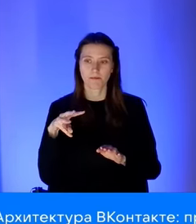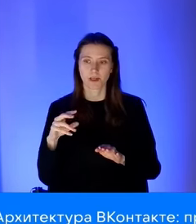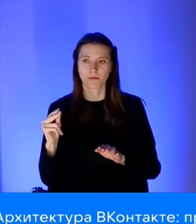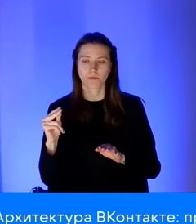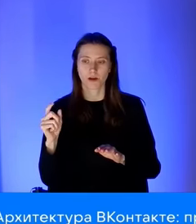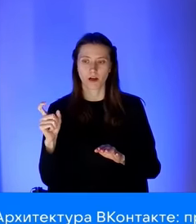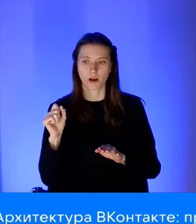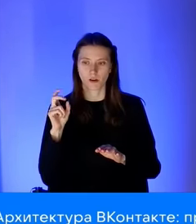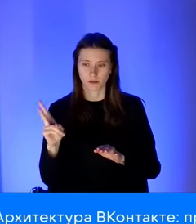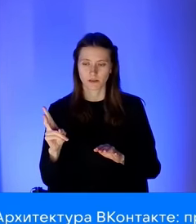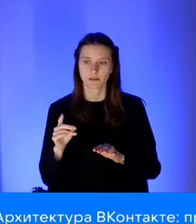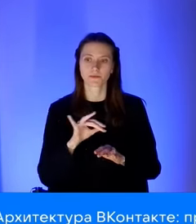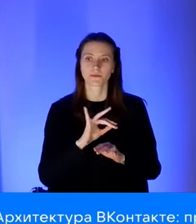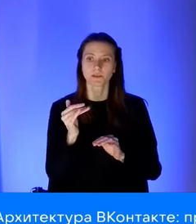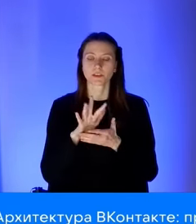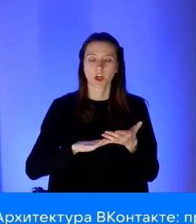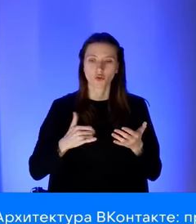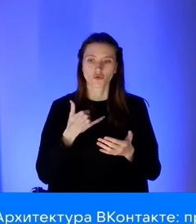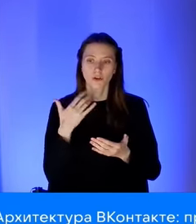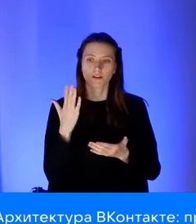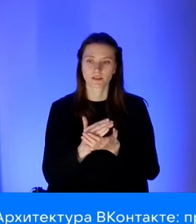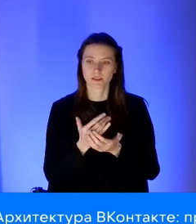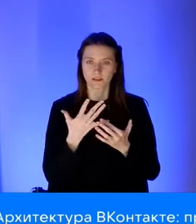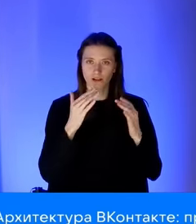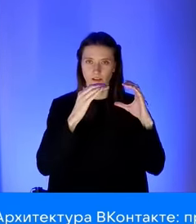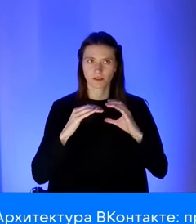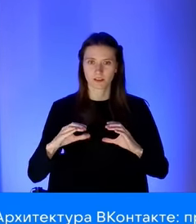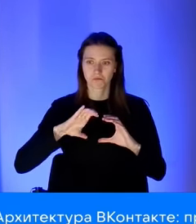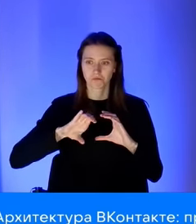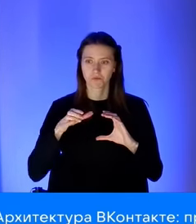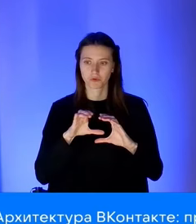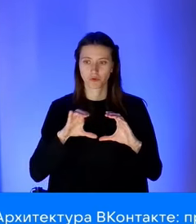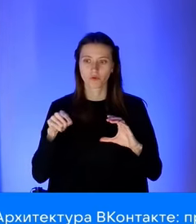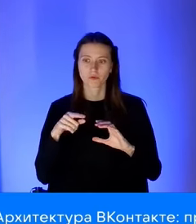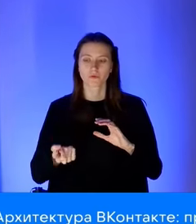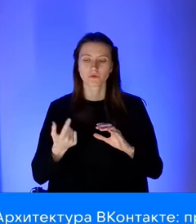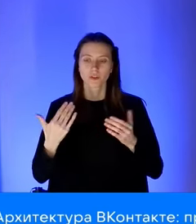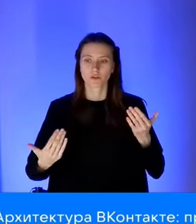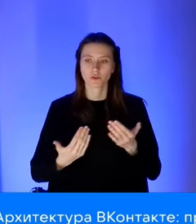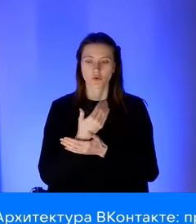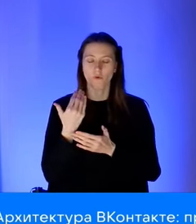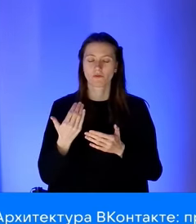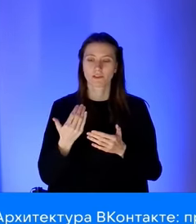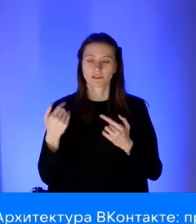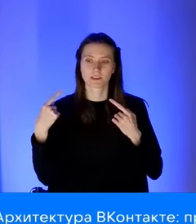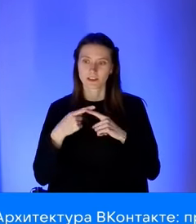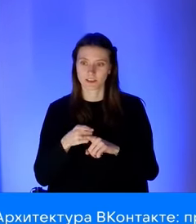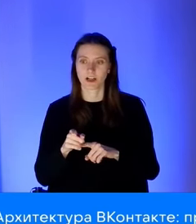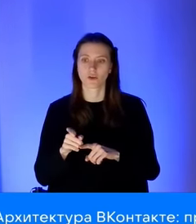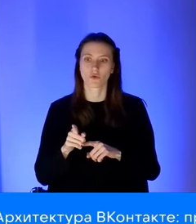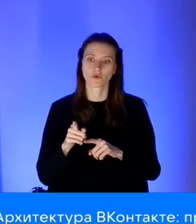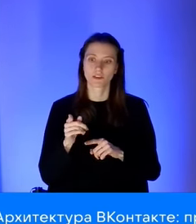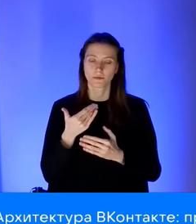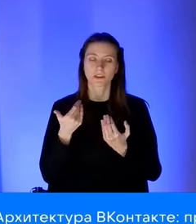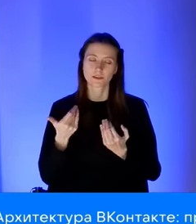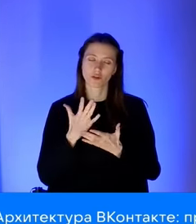дальше мы переходим в некоторый век бронзы здесь мы видим что появляются новые технологии так называемые движки о которых мы детально и